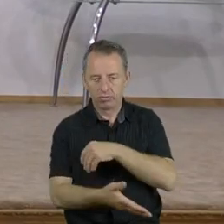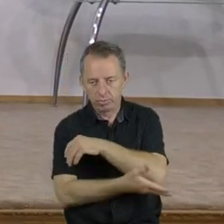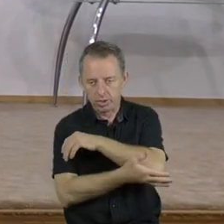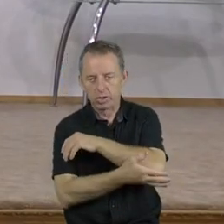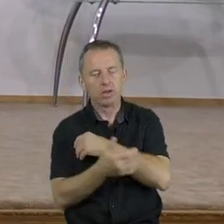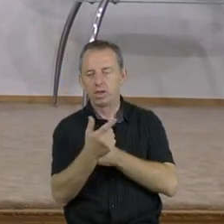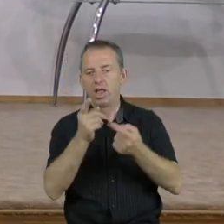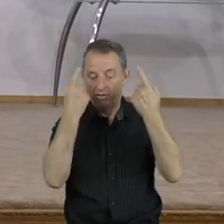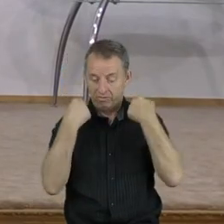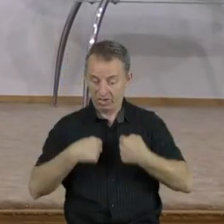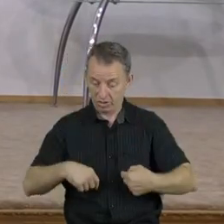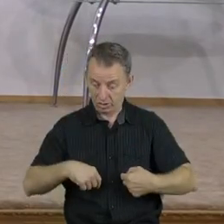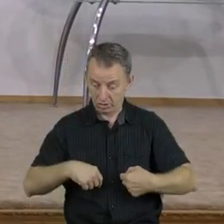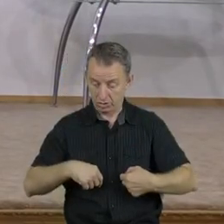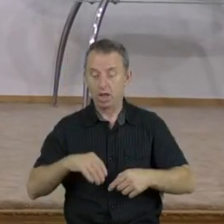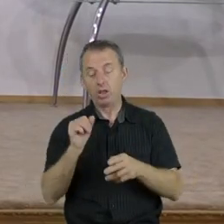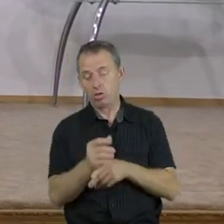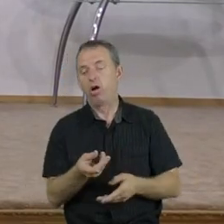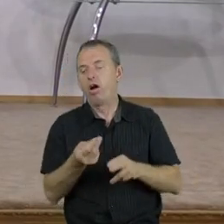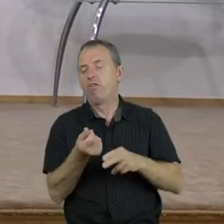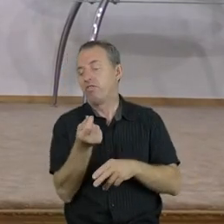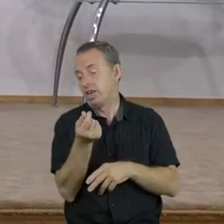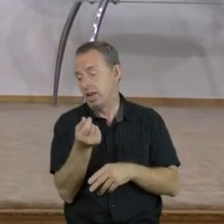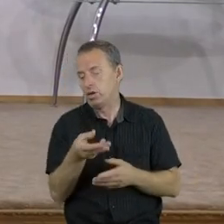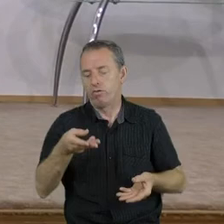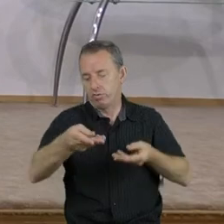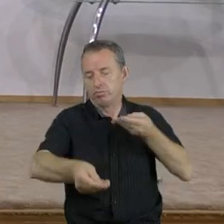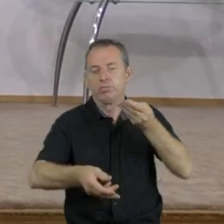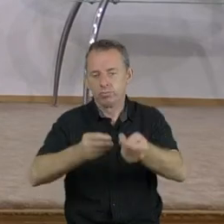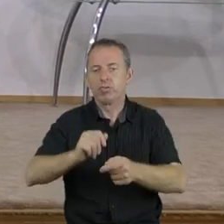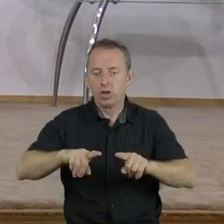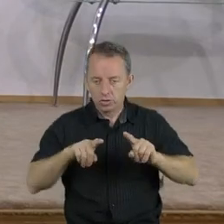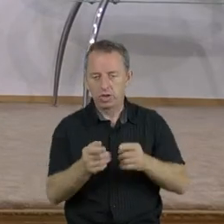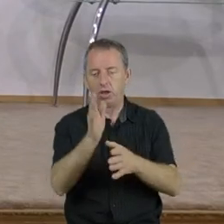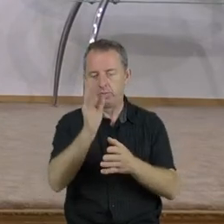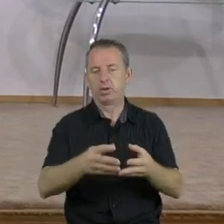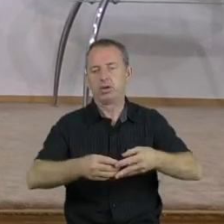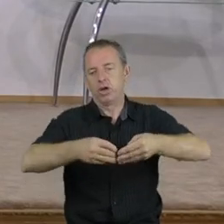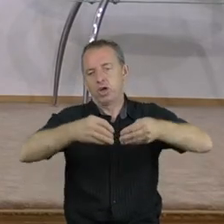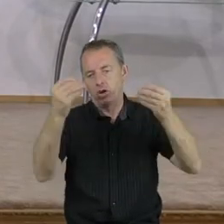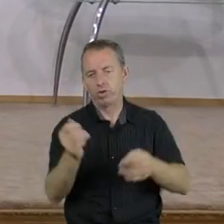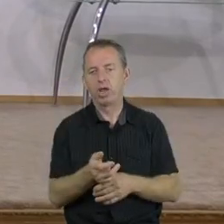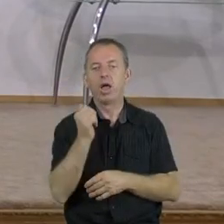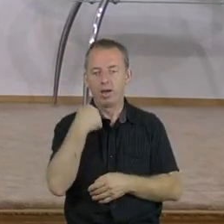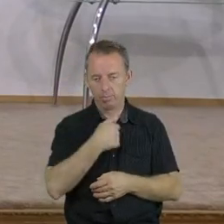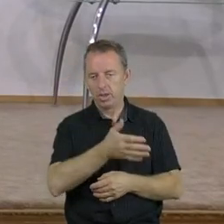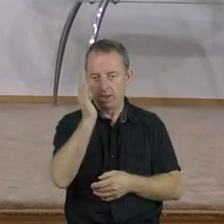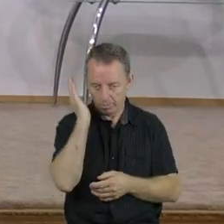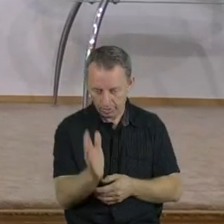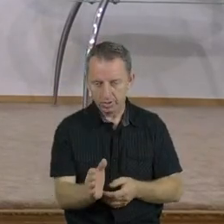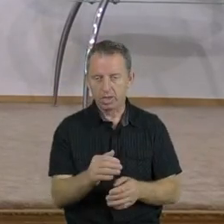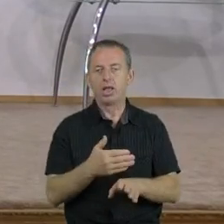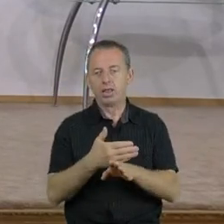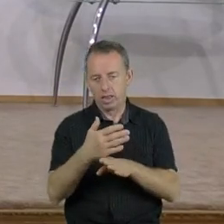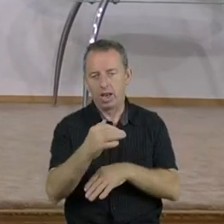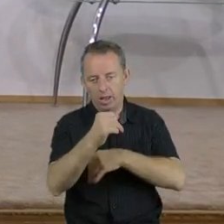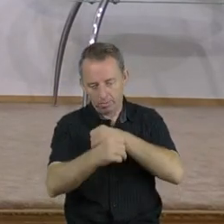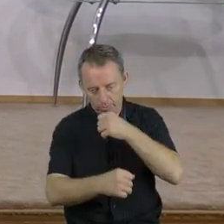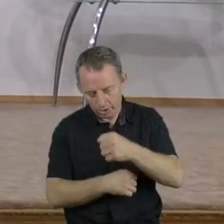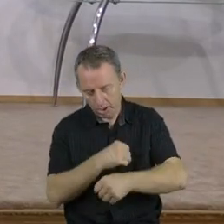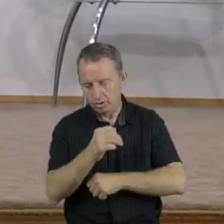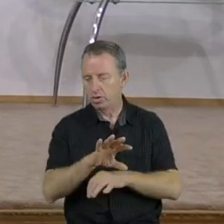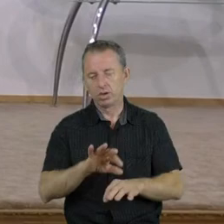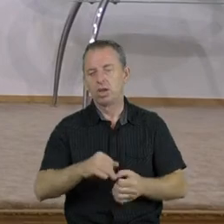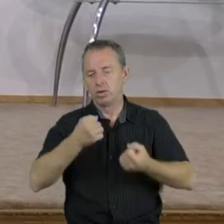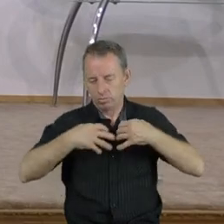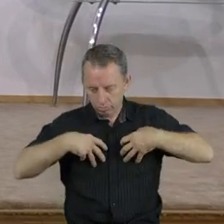fizycznie, to finansowo i dzieło będzie dalej się rozrastać, a my będziemy oczywiście dalej pracować niestrudzenie w